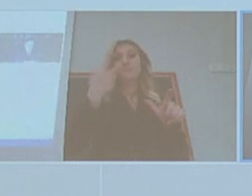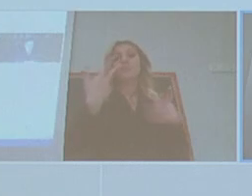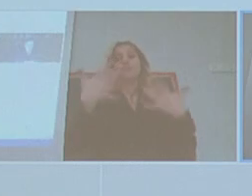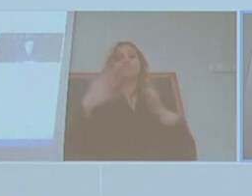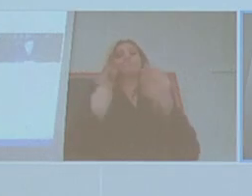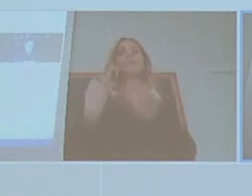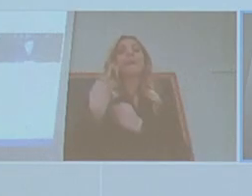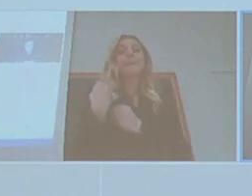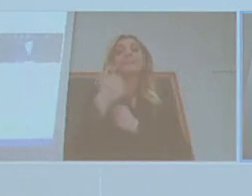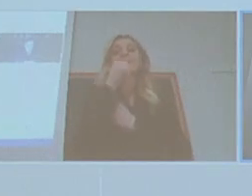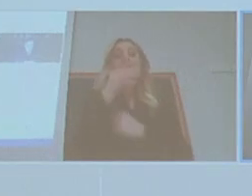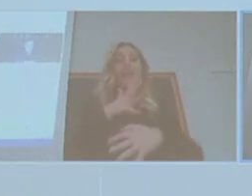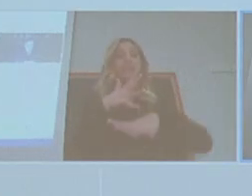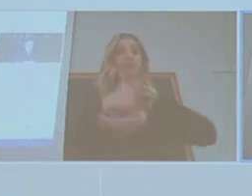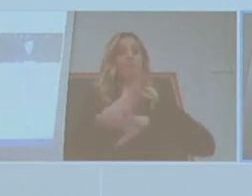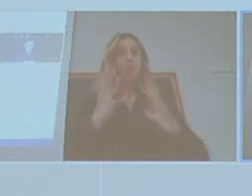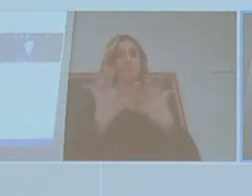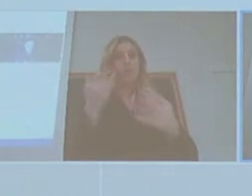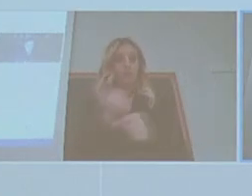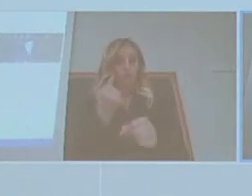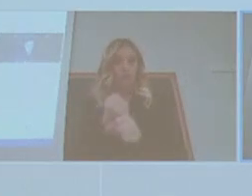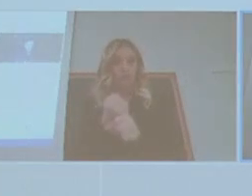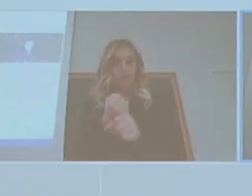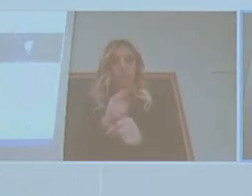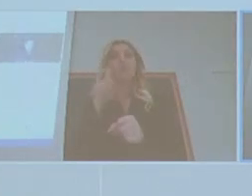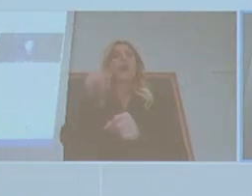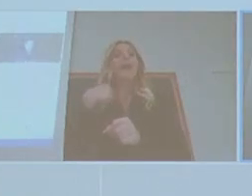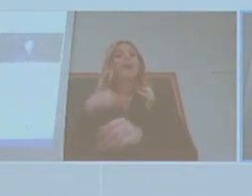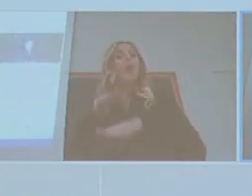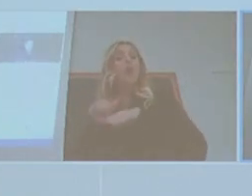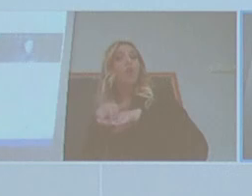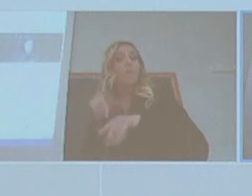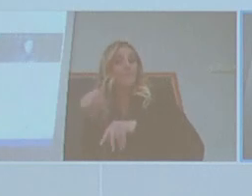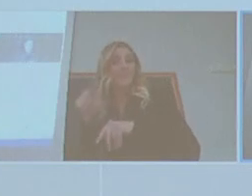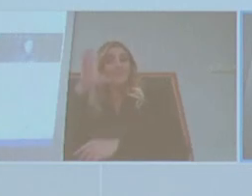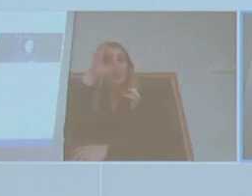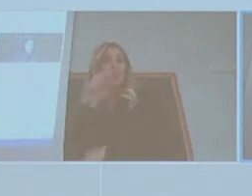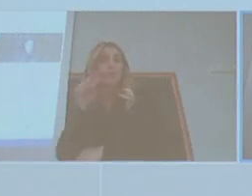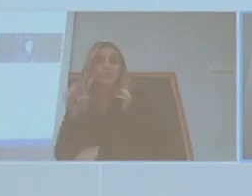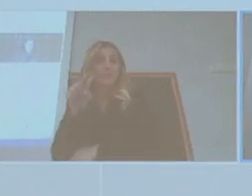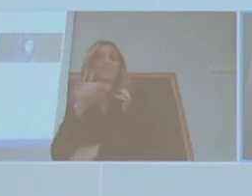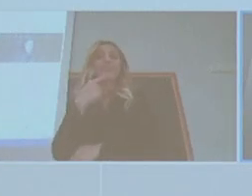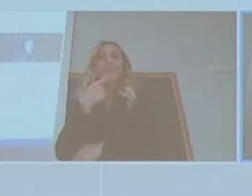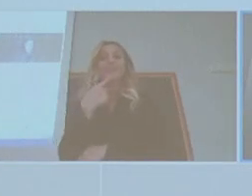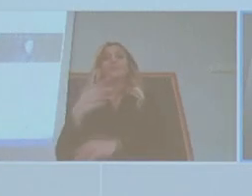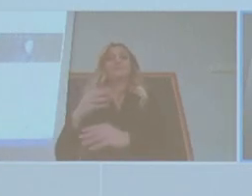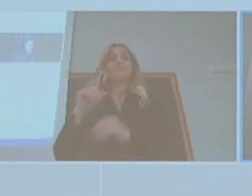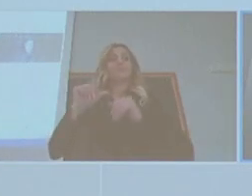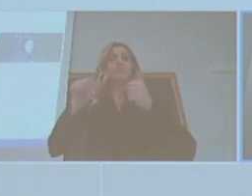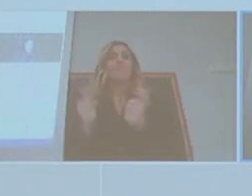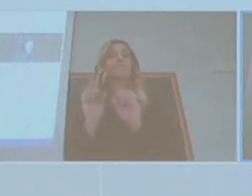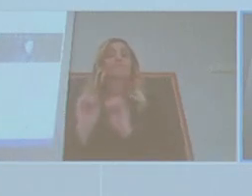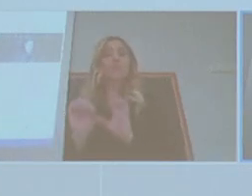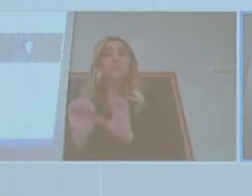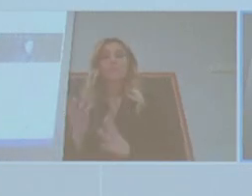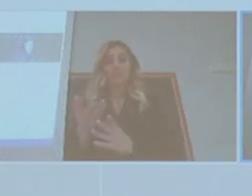richieste per entrare nel mondo del lavoro e le competenze che le università o gli istituti formativi